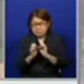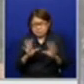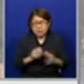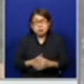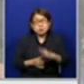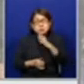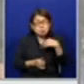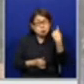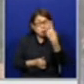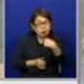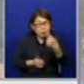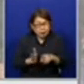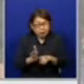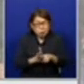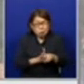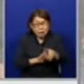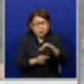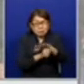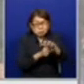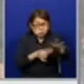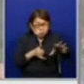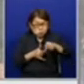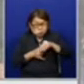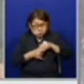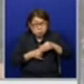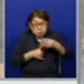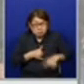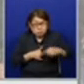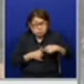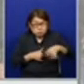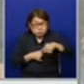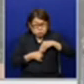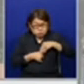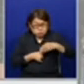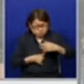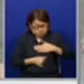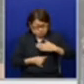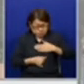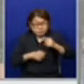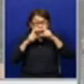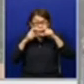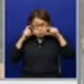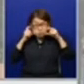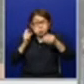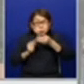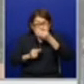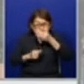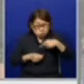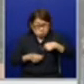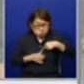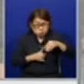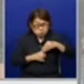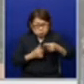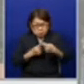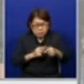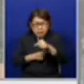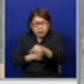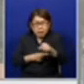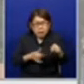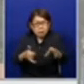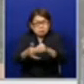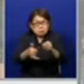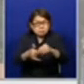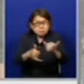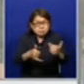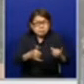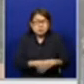เชื้อนะครับถ้าผู้ติดเชื้อใส่แมสแล้วผู้ไม่ติดเชื้อไม่ได้ใส่แมสเนี่ยโอกาส